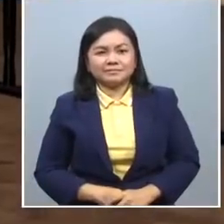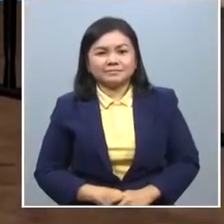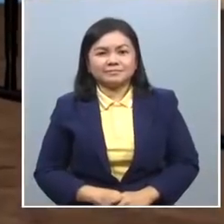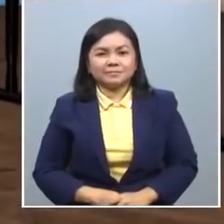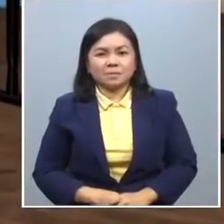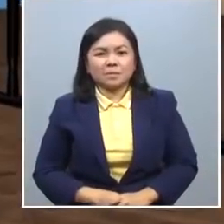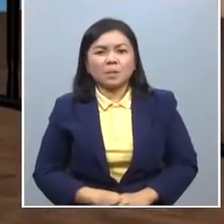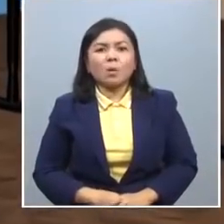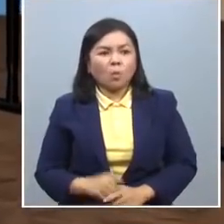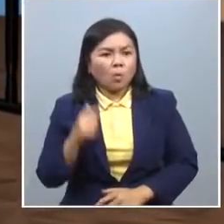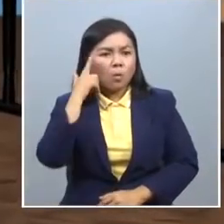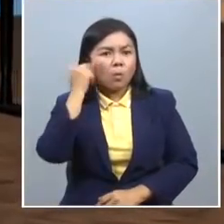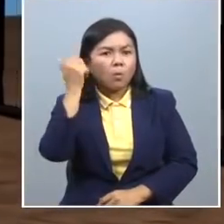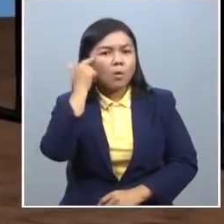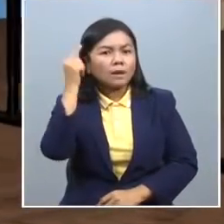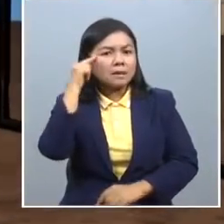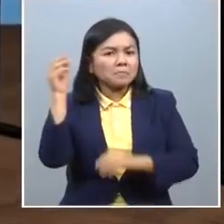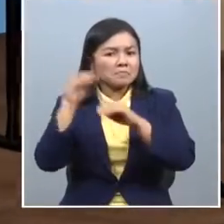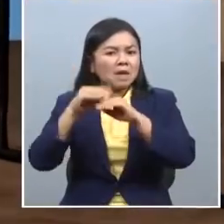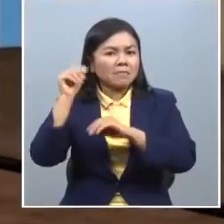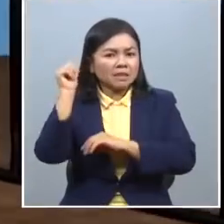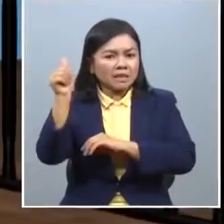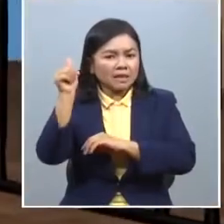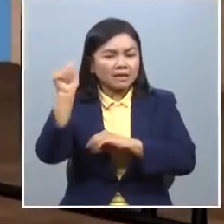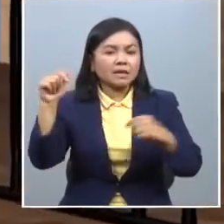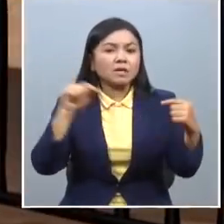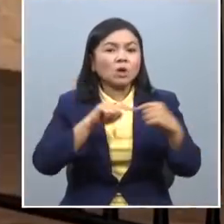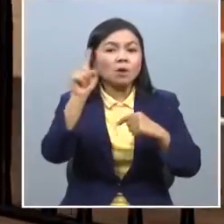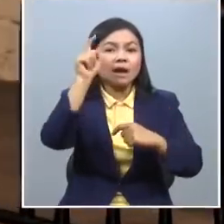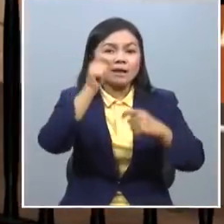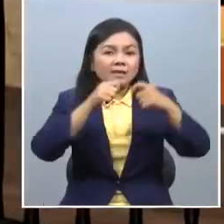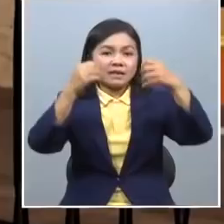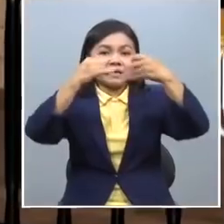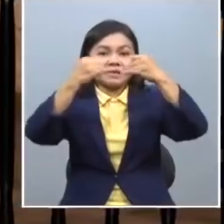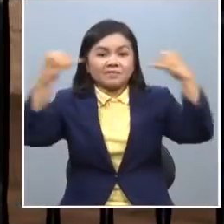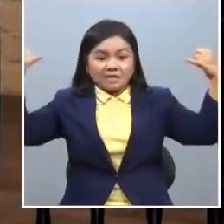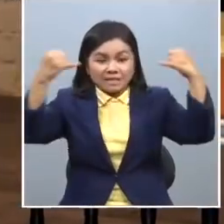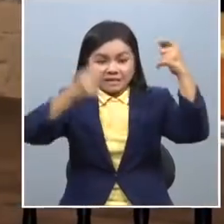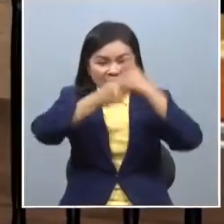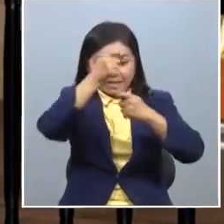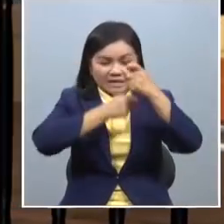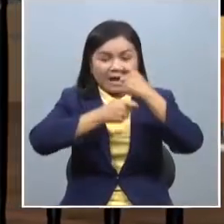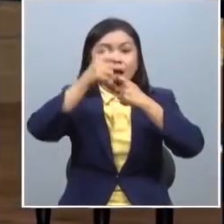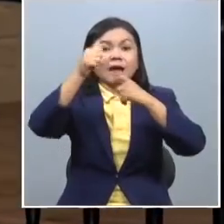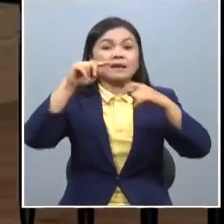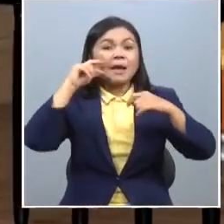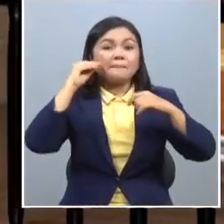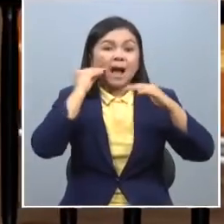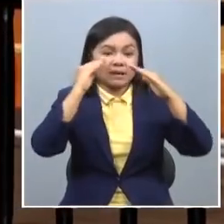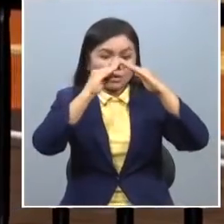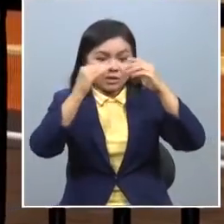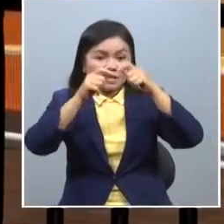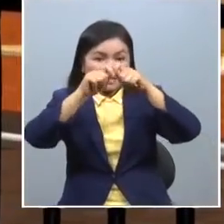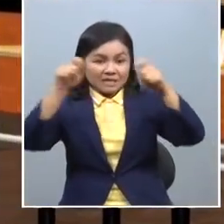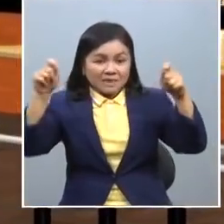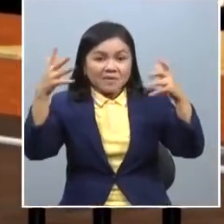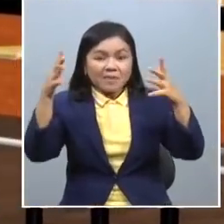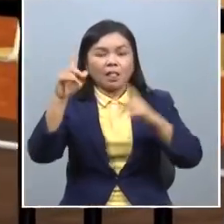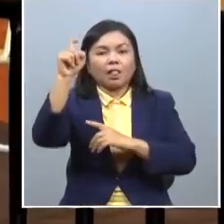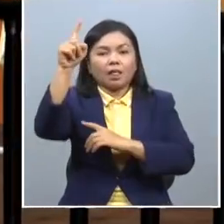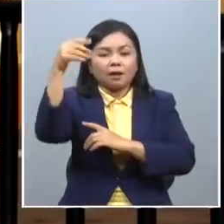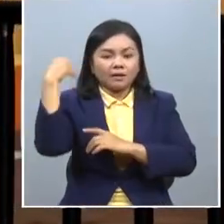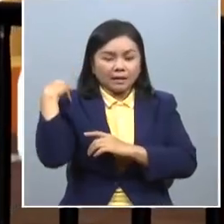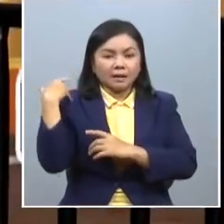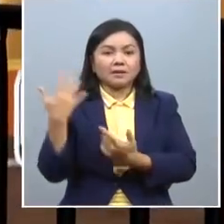โอ้ไอเดียนี้ถ้าจะใช้ได้เฉพาะบ้านที่มีขื่อเท่านั้นนะคะบ้านไหนไม่มีขื่อก็จบแน่ๆค่ะส่งท้ายวันนี้ที่